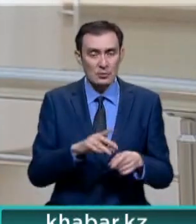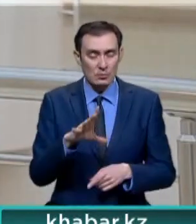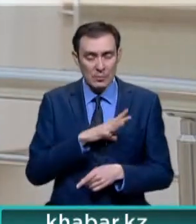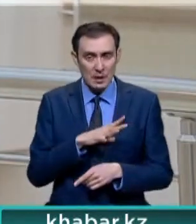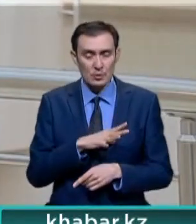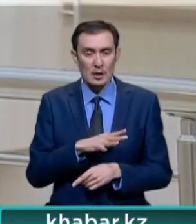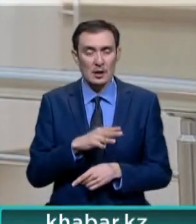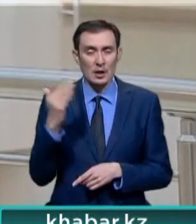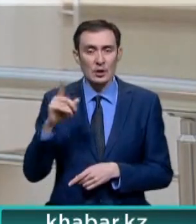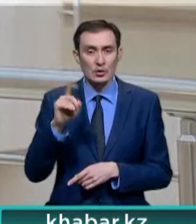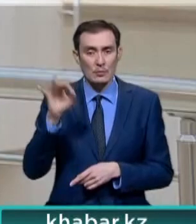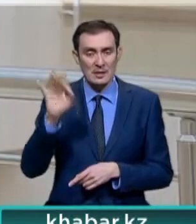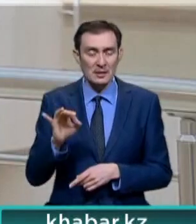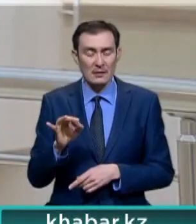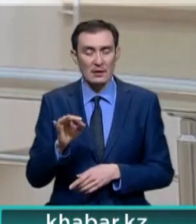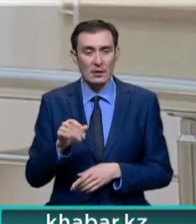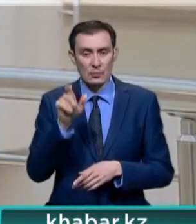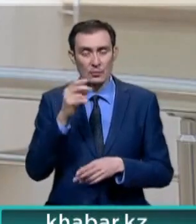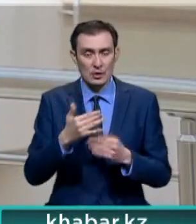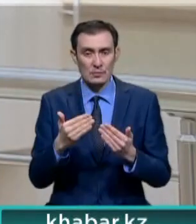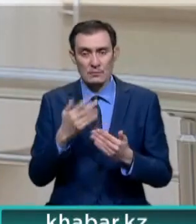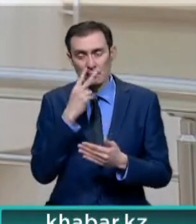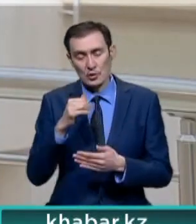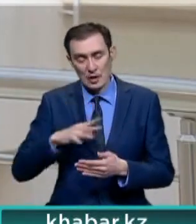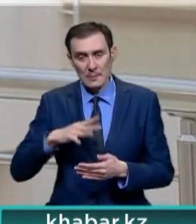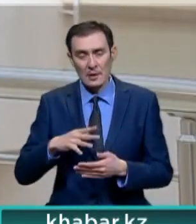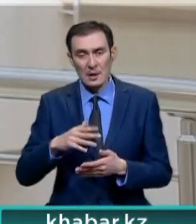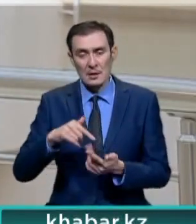От стопроцентного донора на сегодняшний день мы ждем приживления костного мозга.